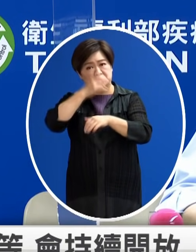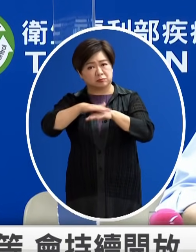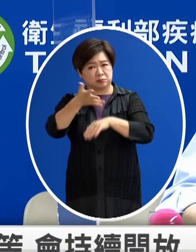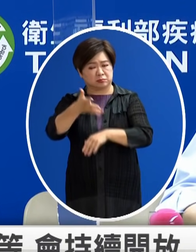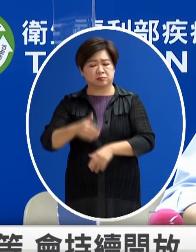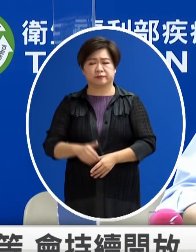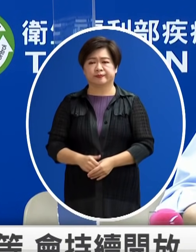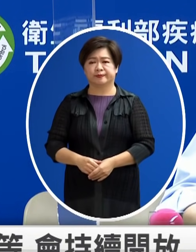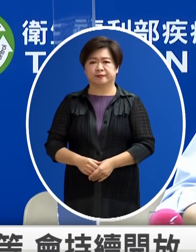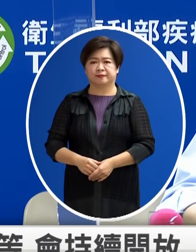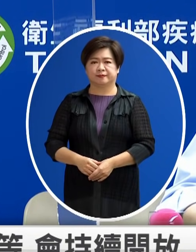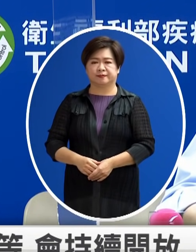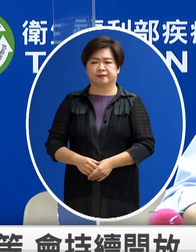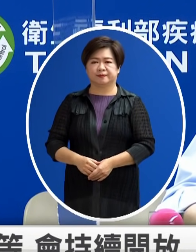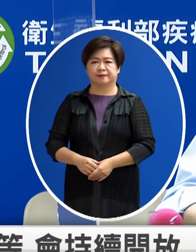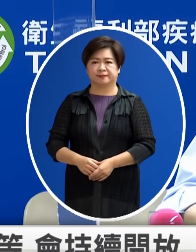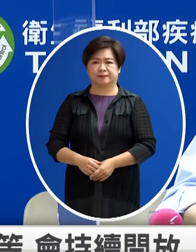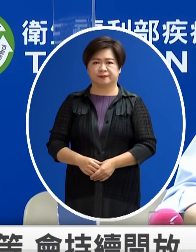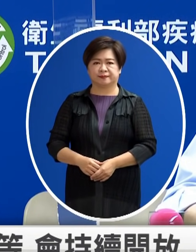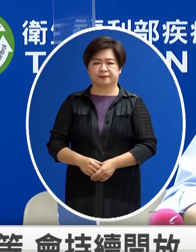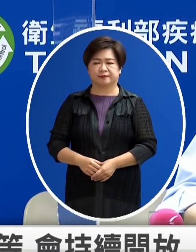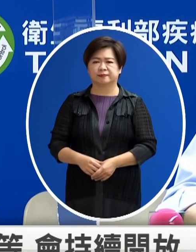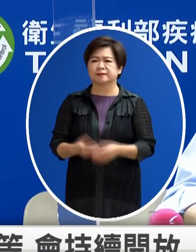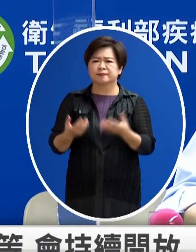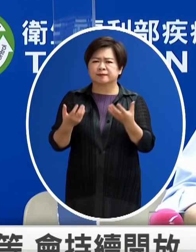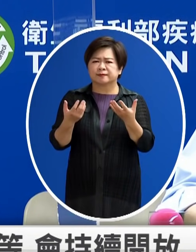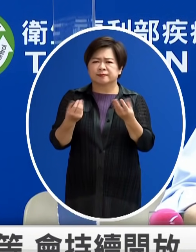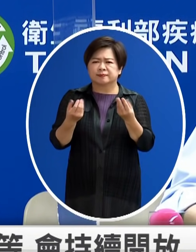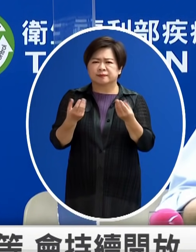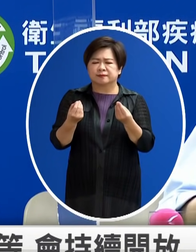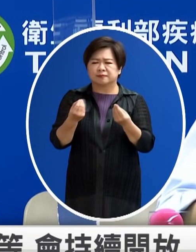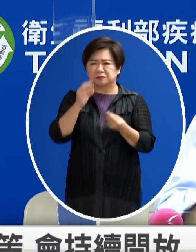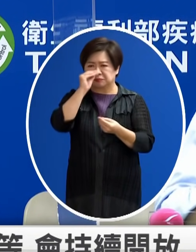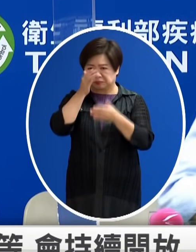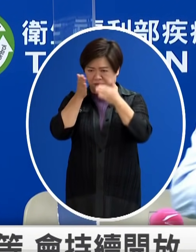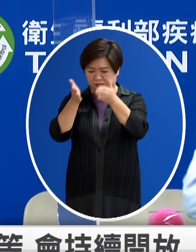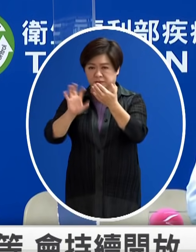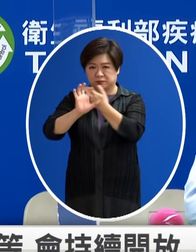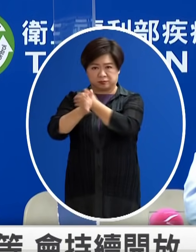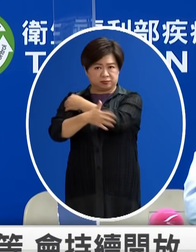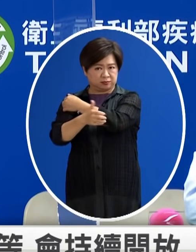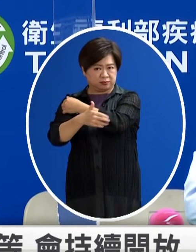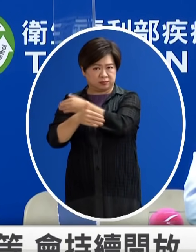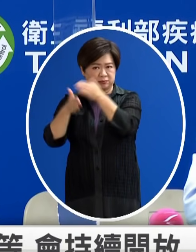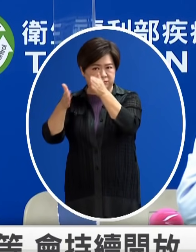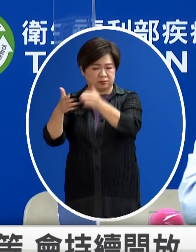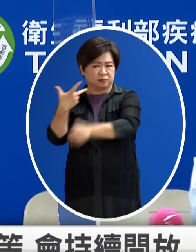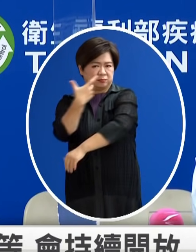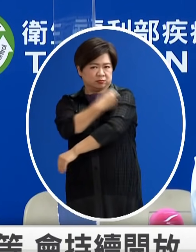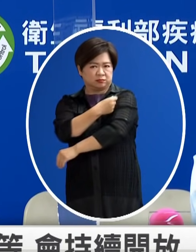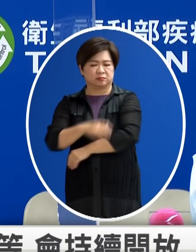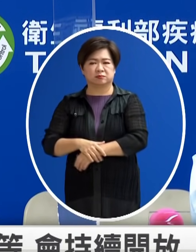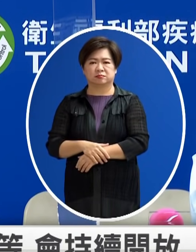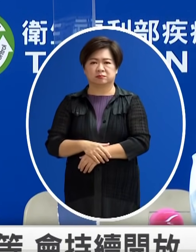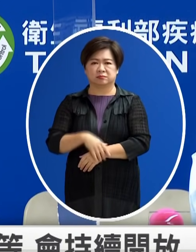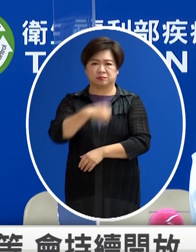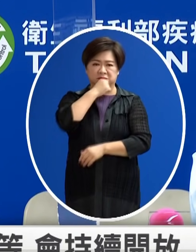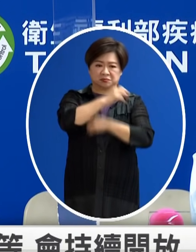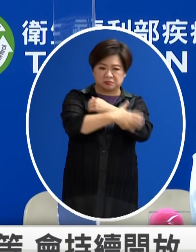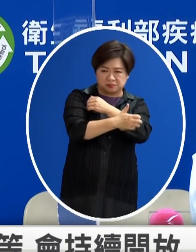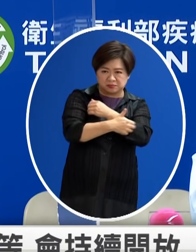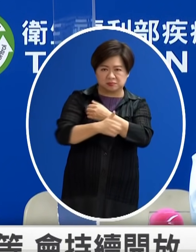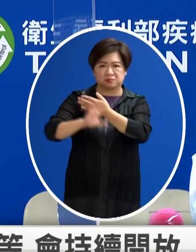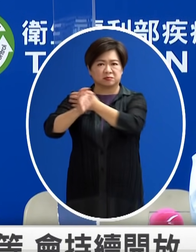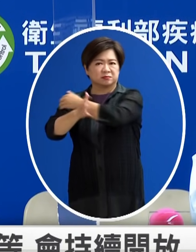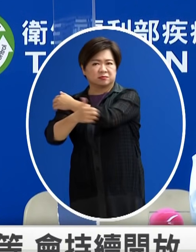在我们当然没有哈特别针对移工了哈，并不会说移工本国工人这样子的一